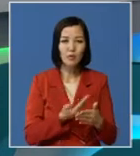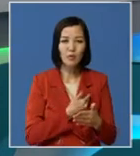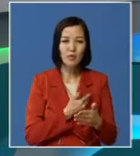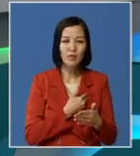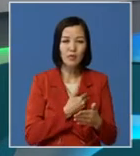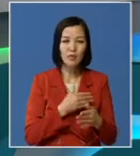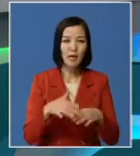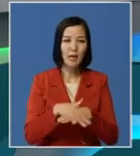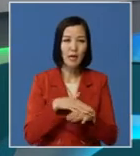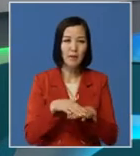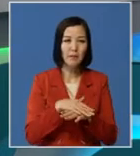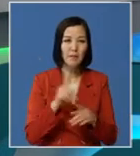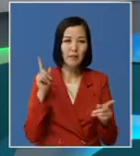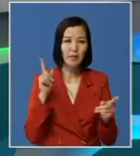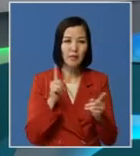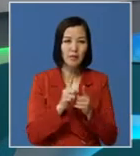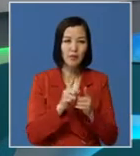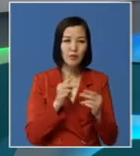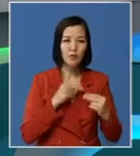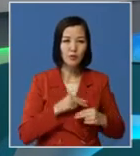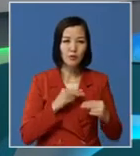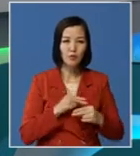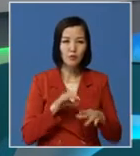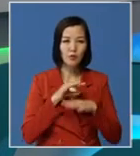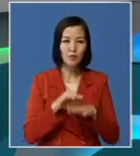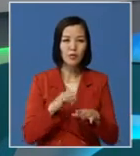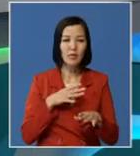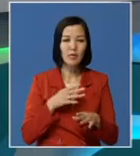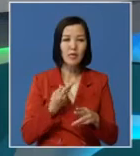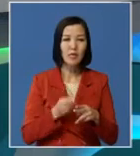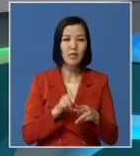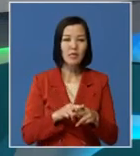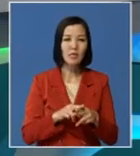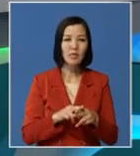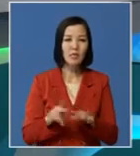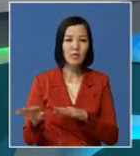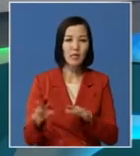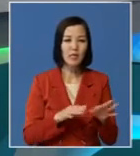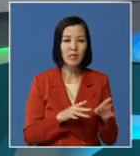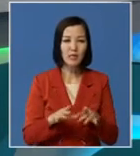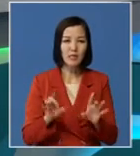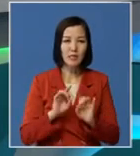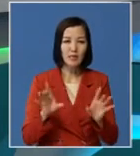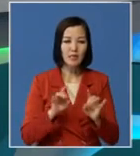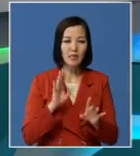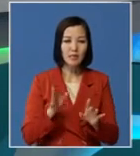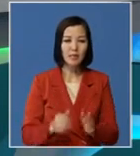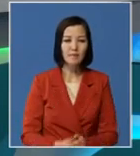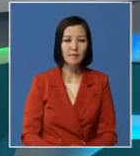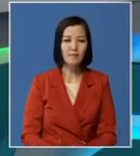елге шығып, сенімді өкілдеріменен штабтары қызу жұмыс жүргізді. Ендеше науқан шараларына кезек